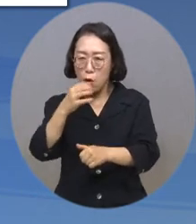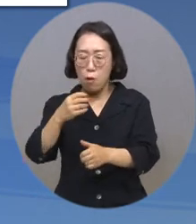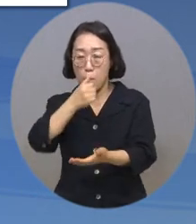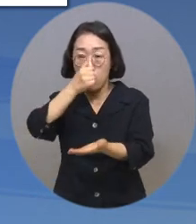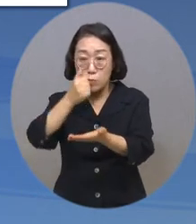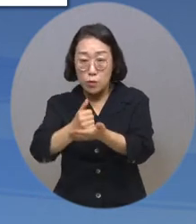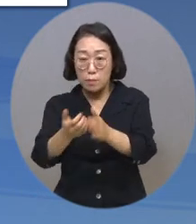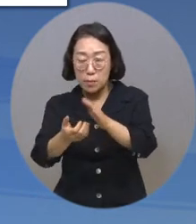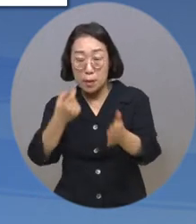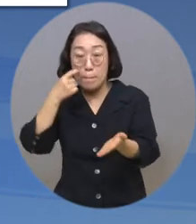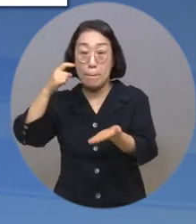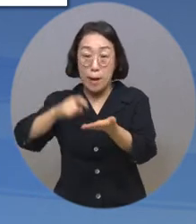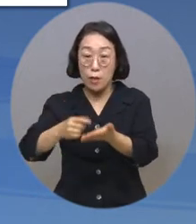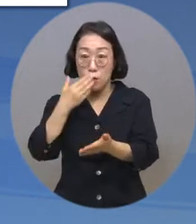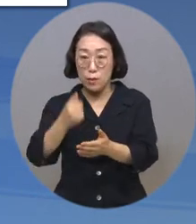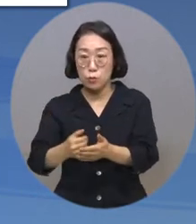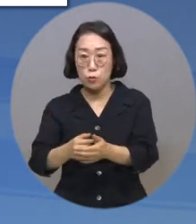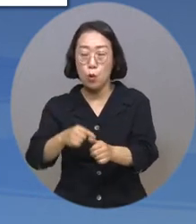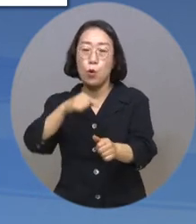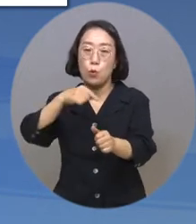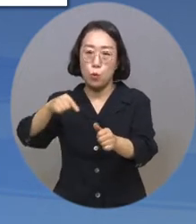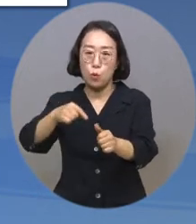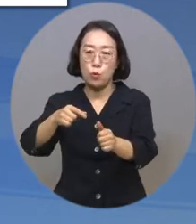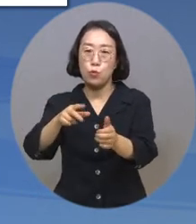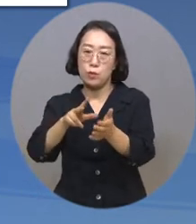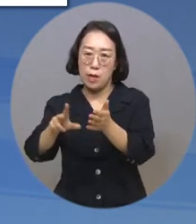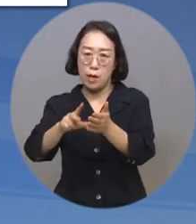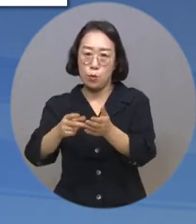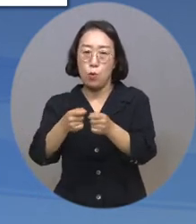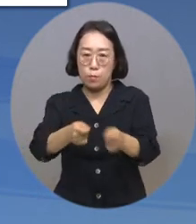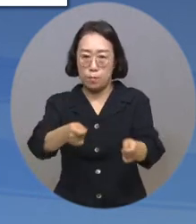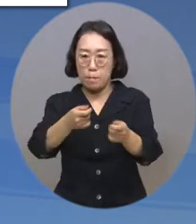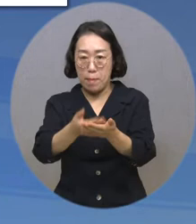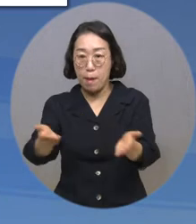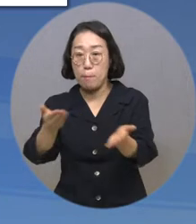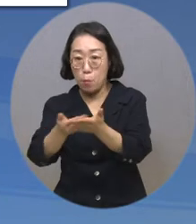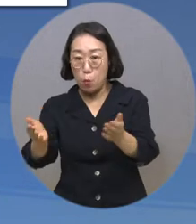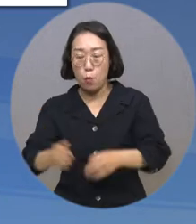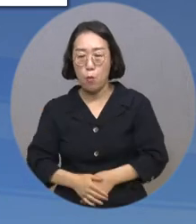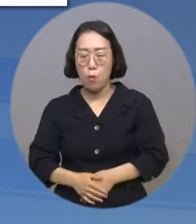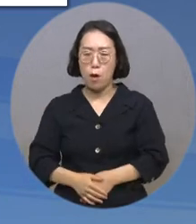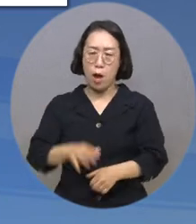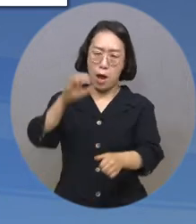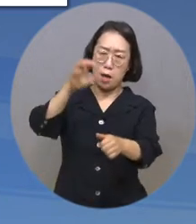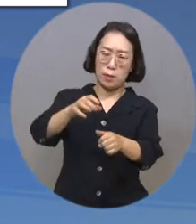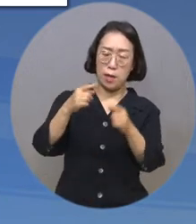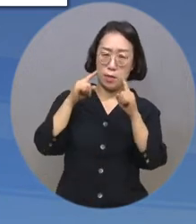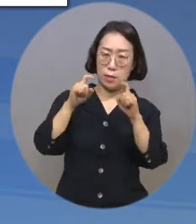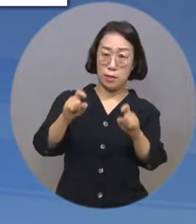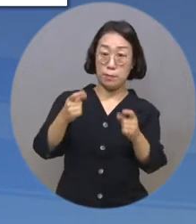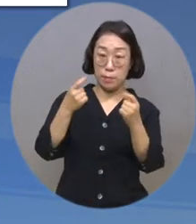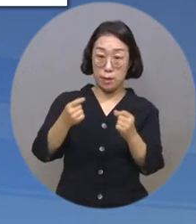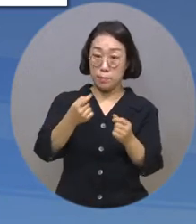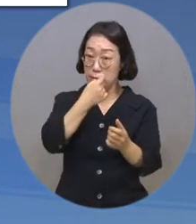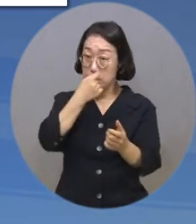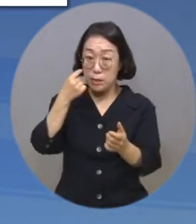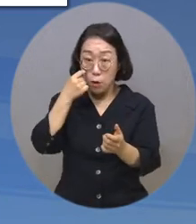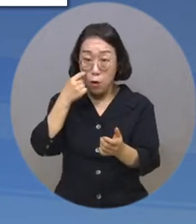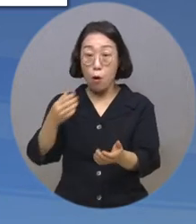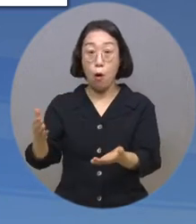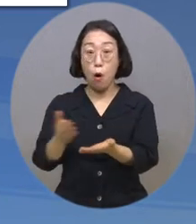발견할 수 있도록 하는 교육자료를 배포했습니다. 장애인 학대가 의심되는 경우에는 누구든지 증거나 자료